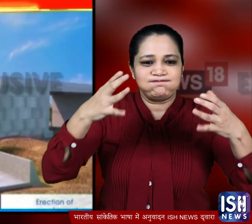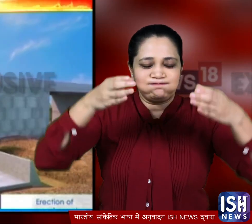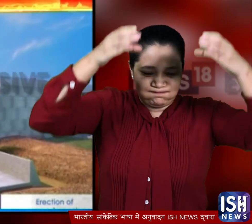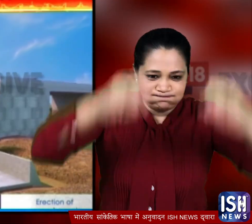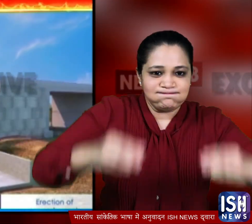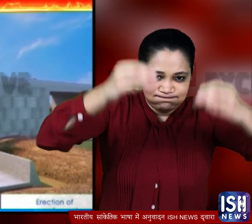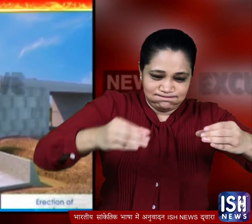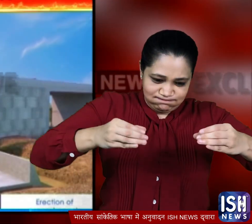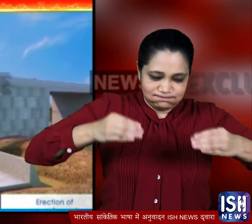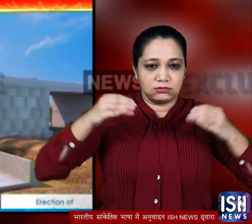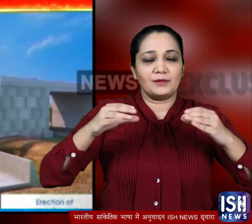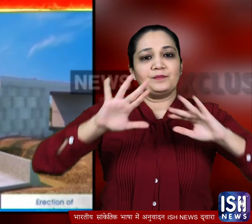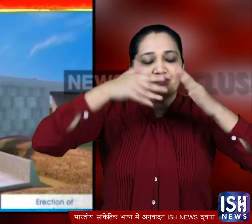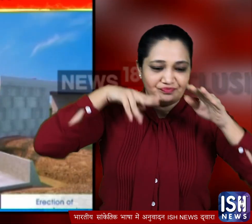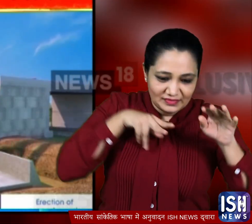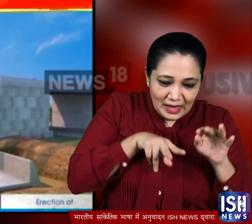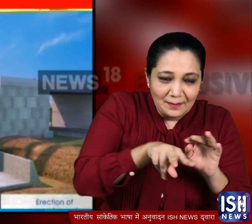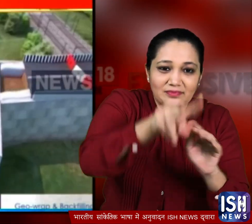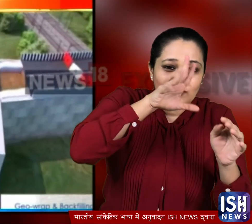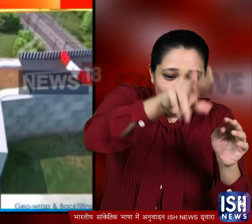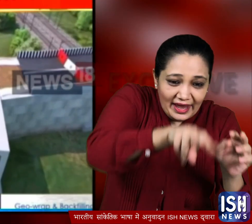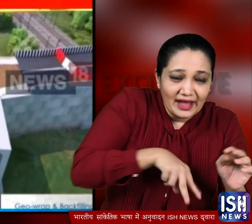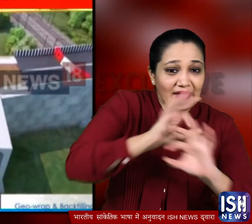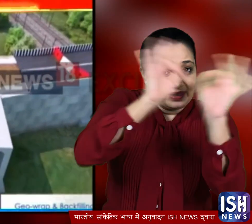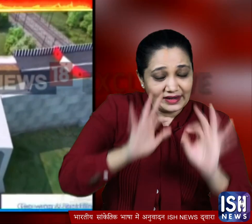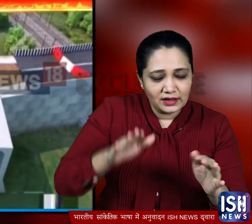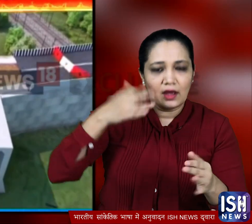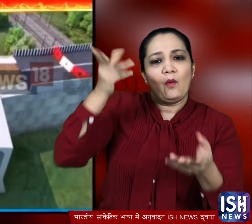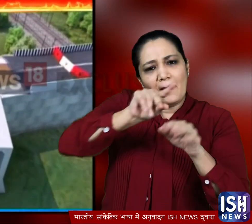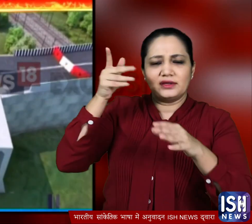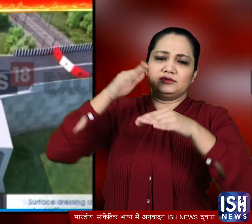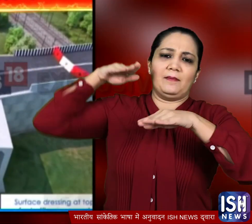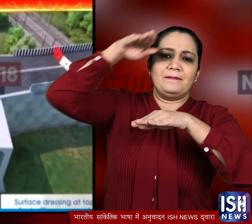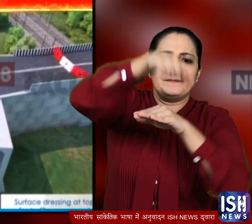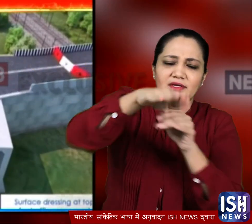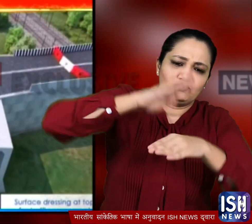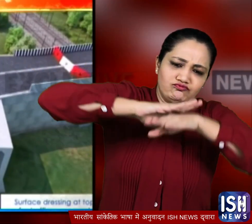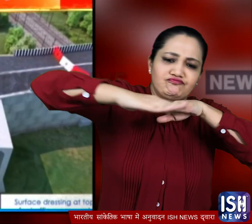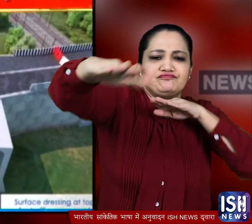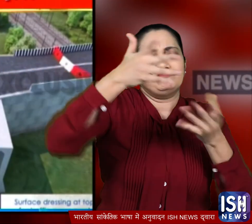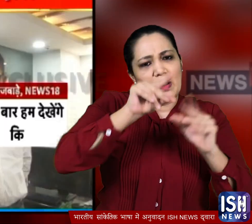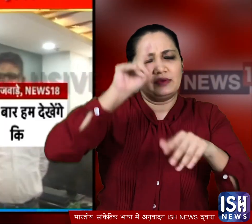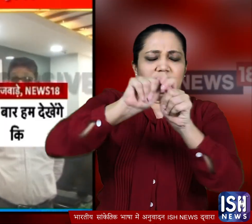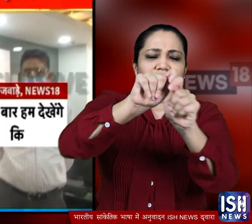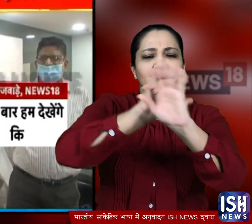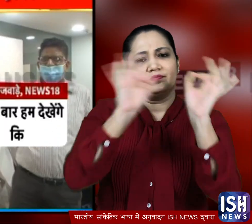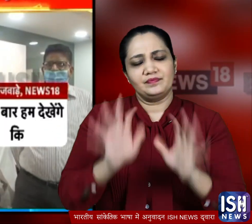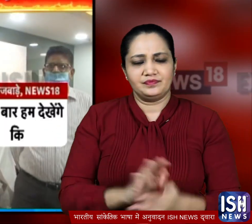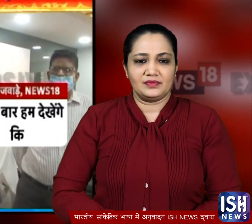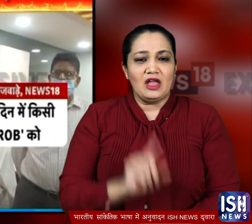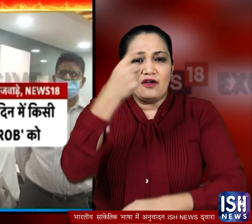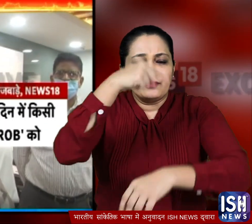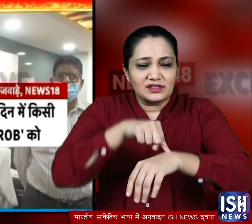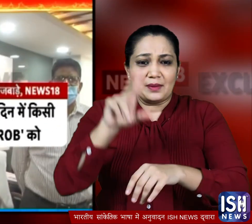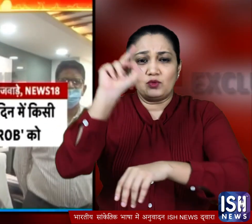हुए बॉक्स डाले जाएंगे। पटरियों के गुजरने की जगह बनाने के बाद ओवरब्रिज को दोबारा पहले जैसा बना दिया जाएगा। पहली बार हम